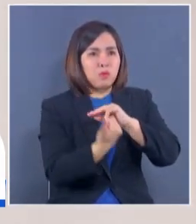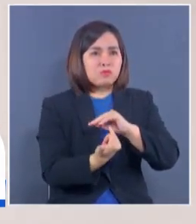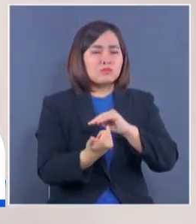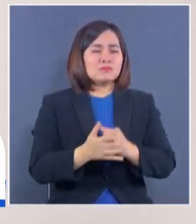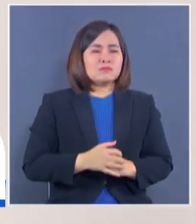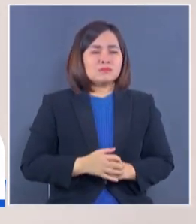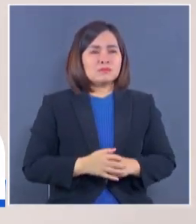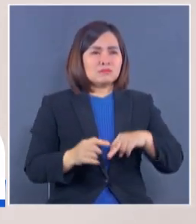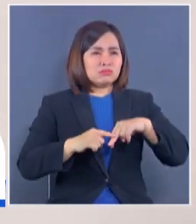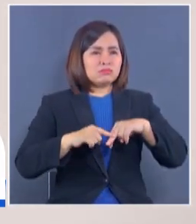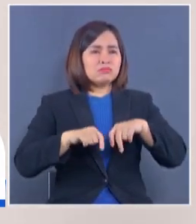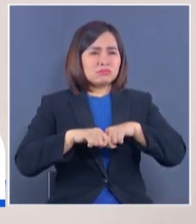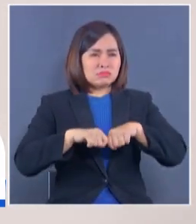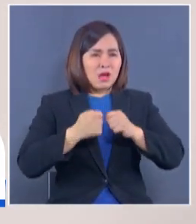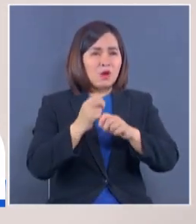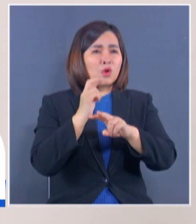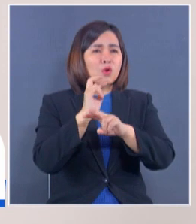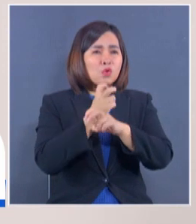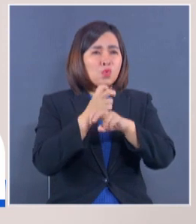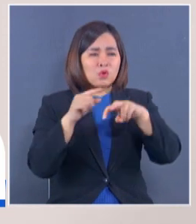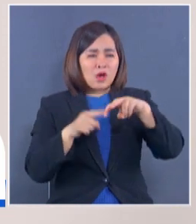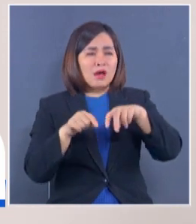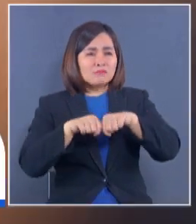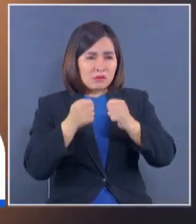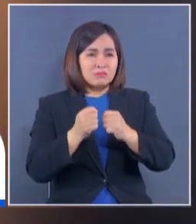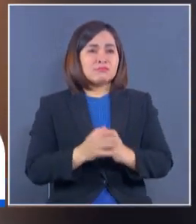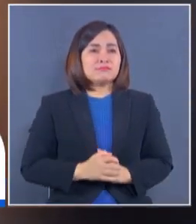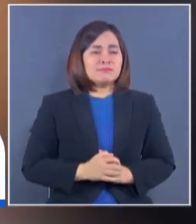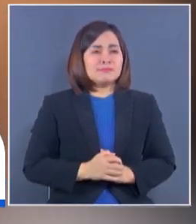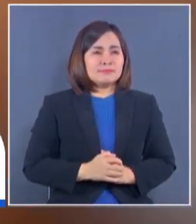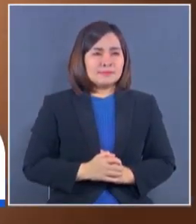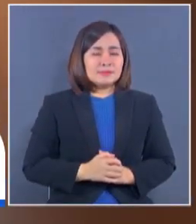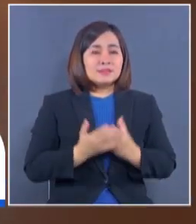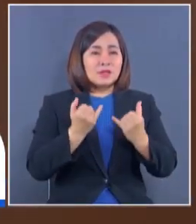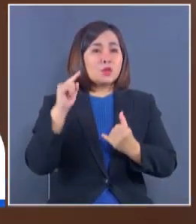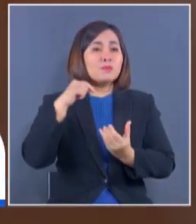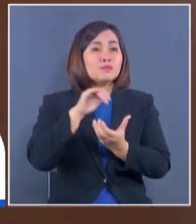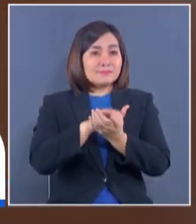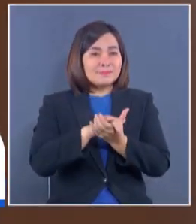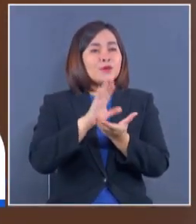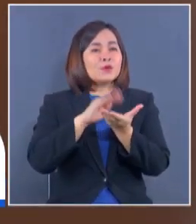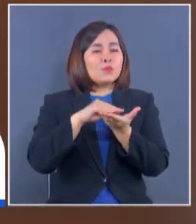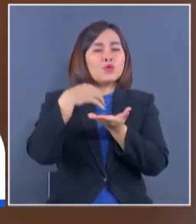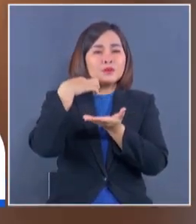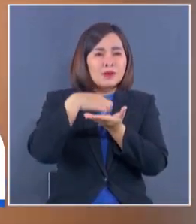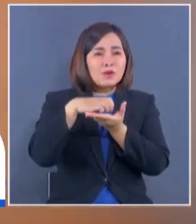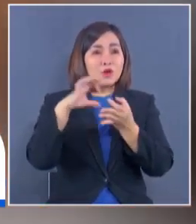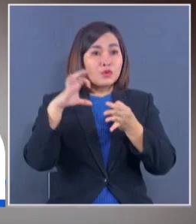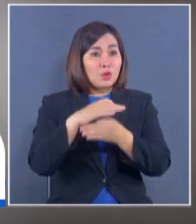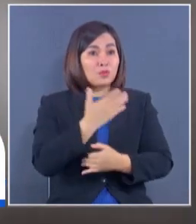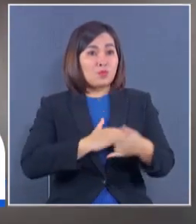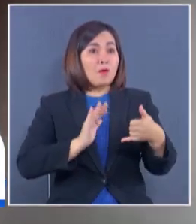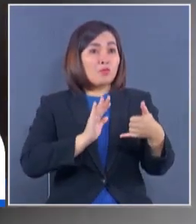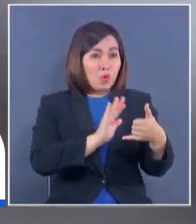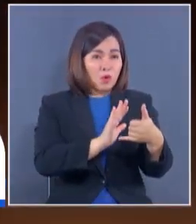เวทีได้รับบาดเจ็บกระดูกข้อเท้าหักส่งท้ายปีค่ะล่าสุดนานาไรบิน่าก็ได้ออกมาเผยอาการของสามีเวว่